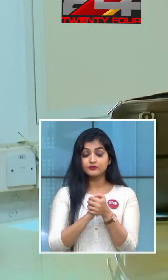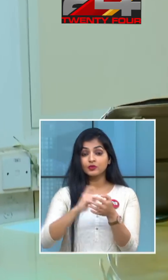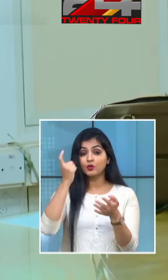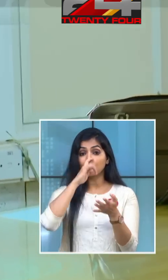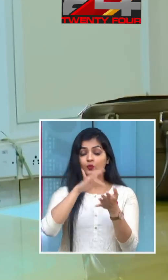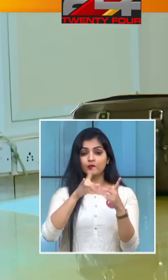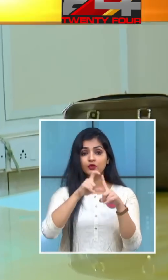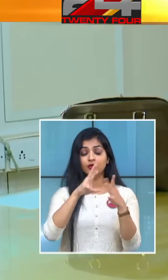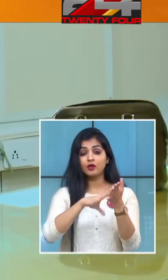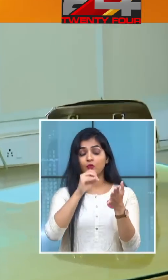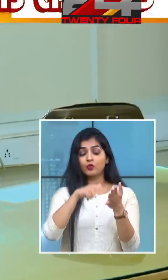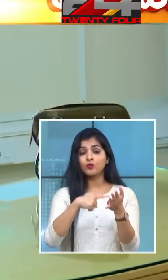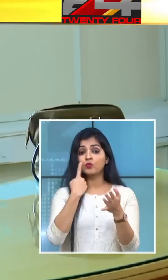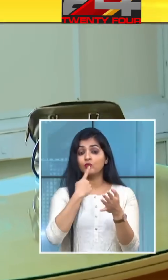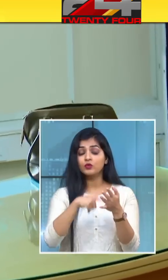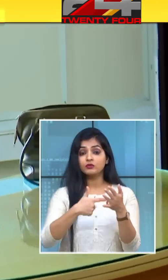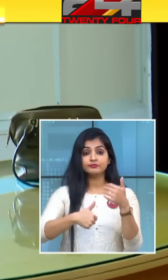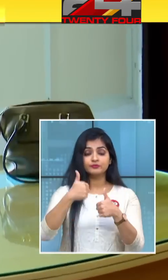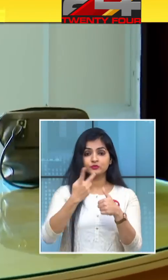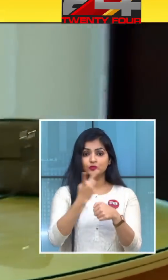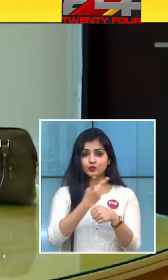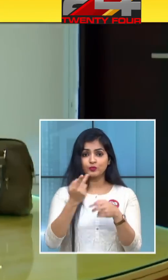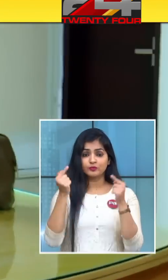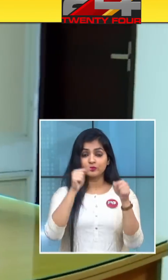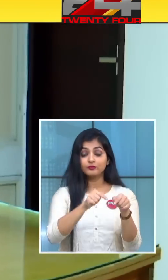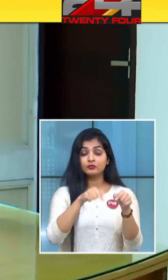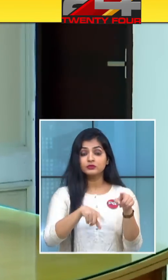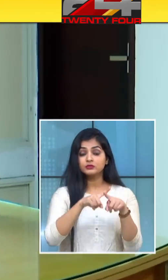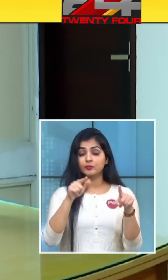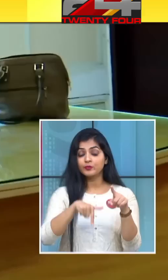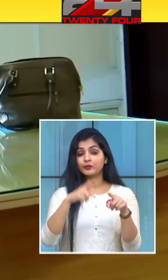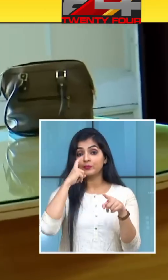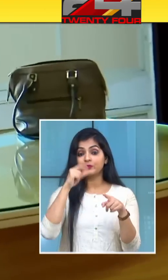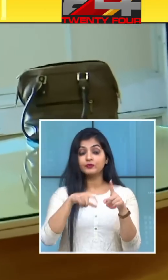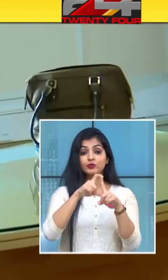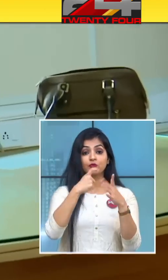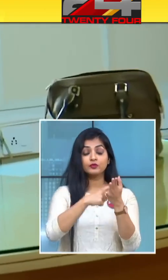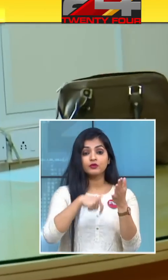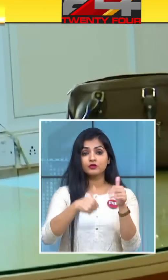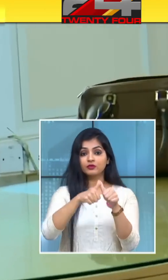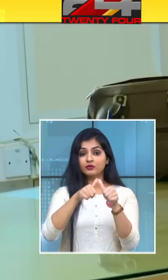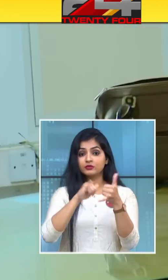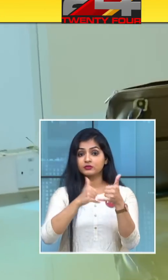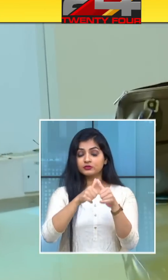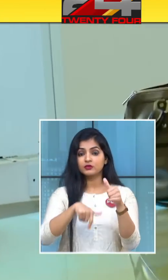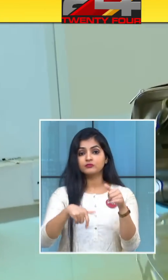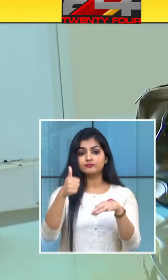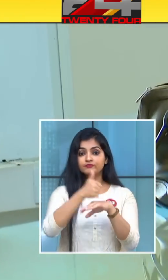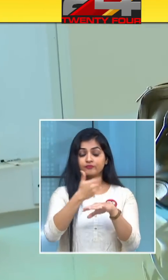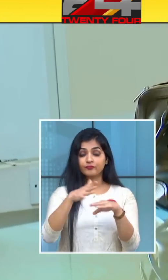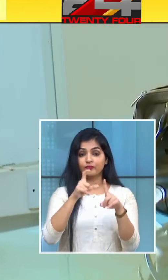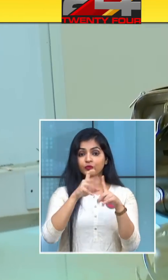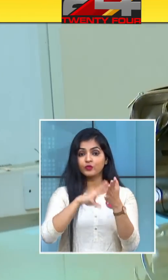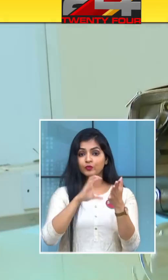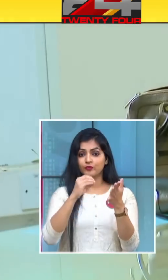കോഴിക്കോട്ടെ DMOമാരുടെ കസേരക്കളിക്ക് ഒടുക്കം വിരാമമായിരിക്കുകയാണ്. ഡോക്ടർ ആശാദേവി ചുമതലയെടുത്തു. ഈ ആശാദേവിക്ക് ഈ പദവിയിലേക്ക് വന്നതിന് ശേഷം